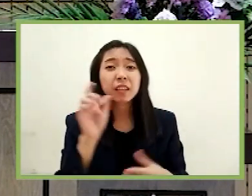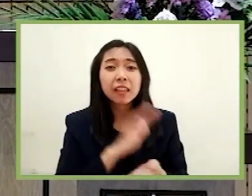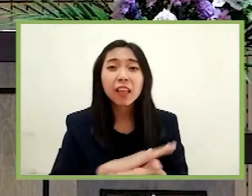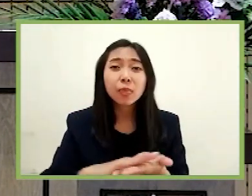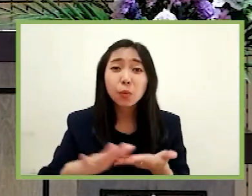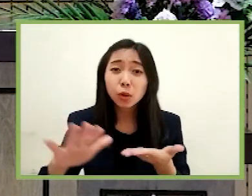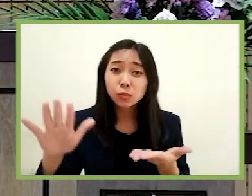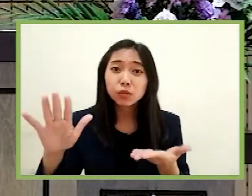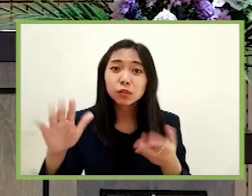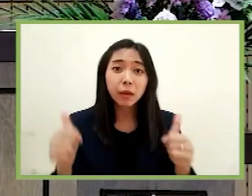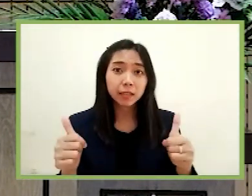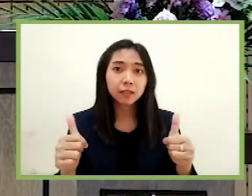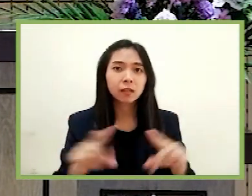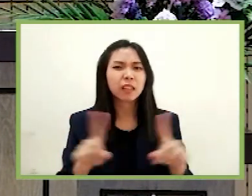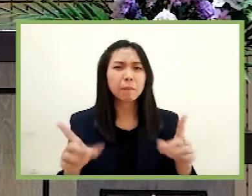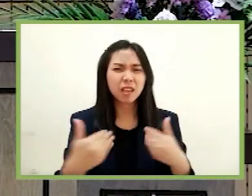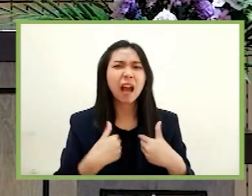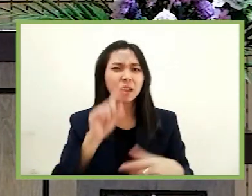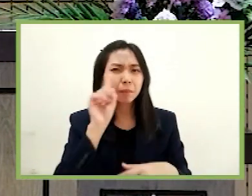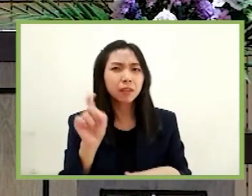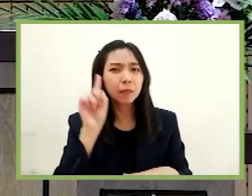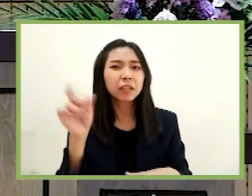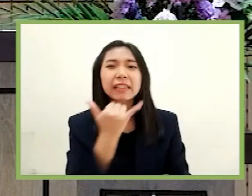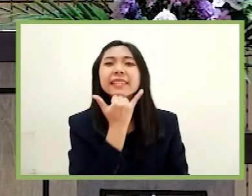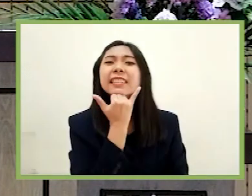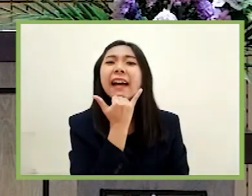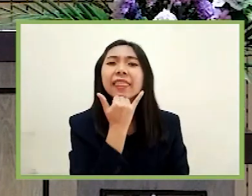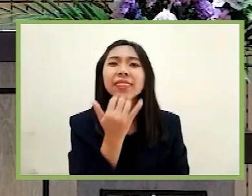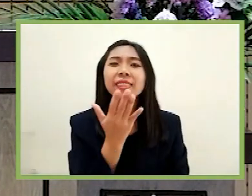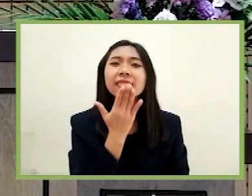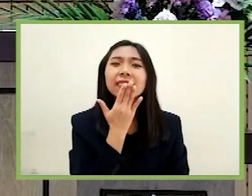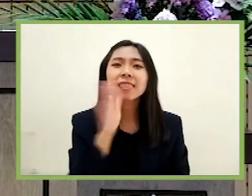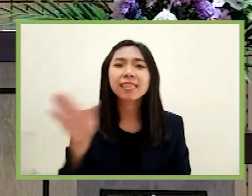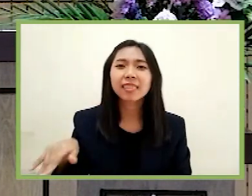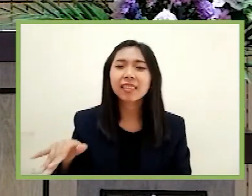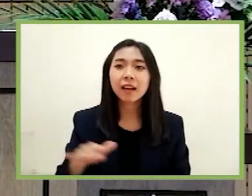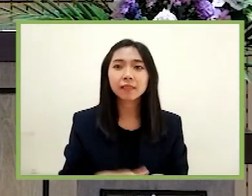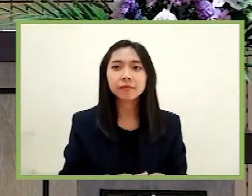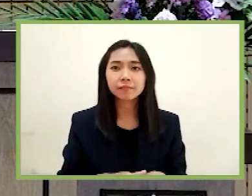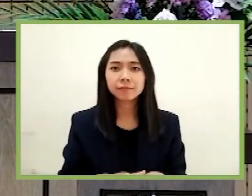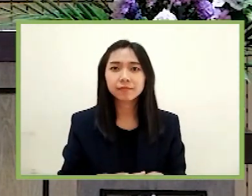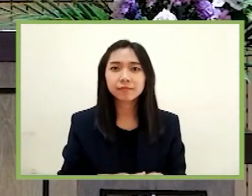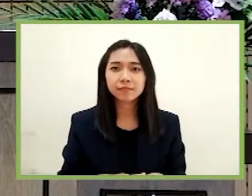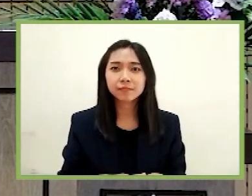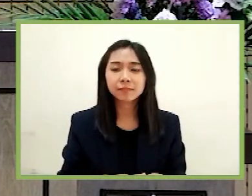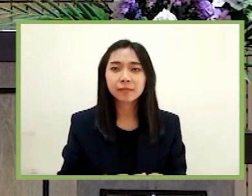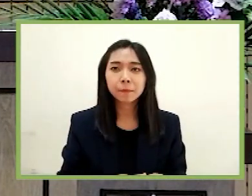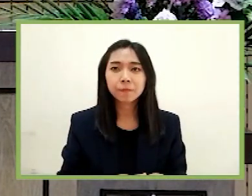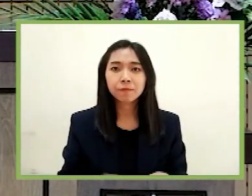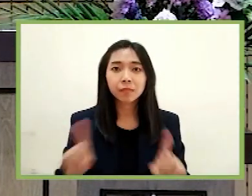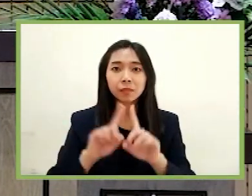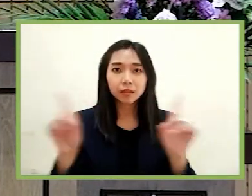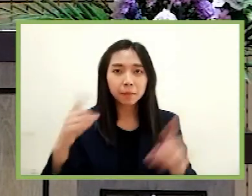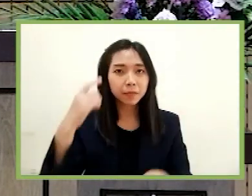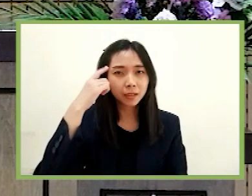meminta kepastian ataupun mereka mungkin sedang menjebak wangi sus Tetapi ada satu hal